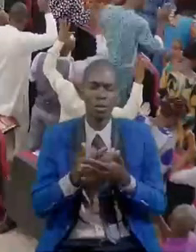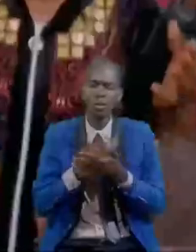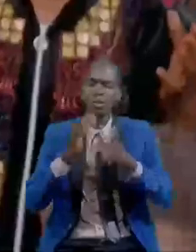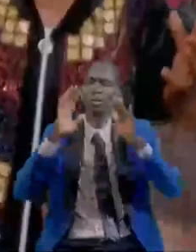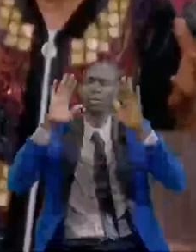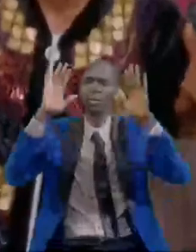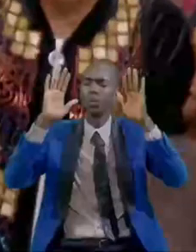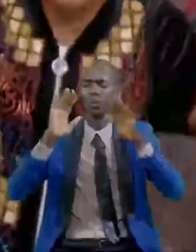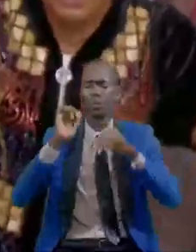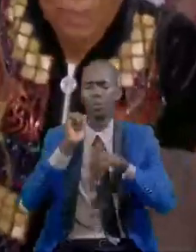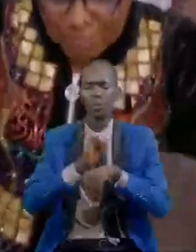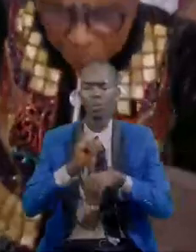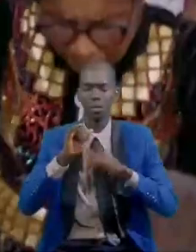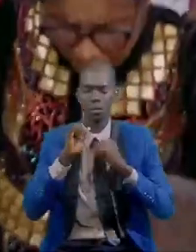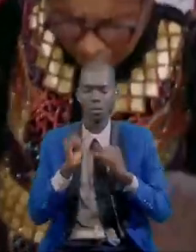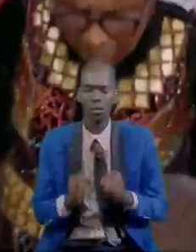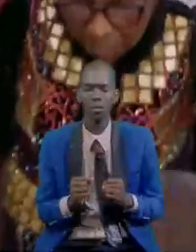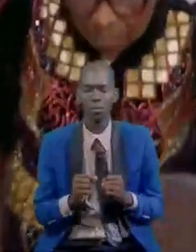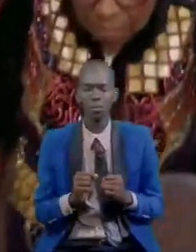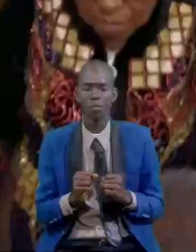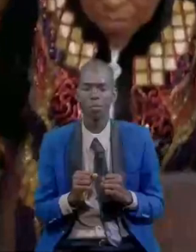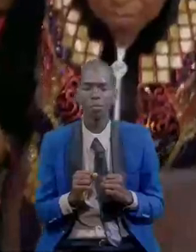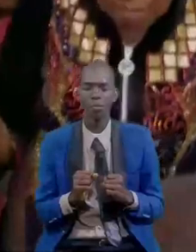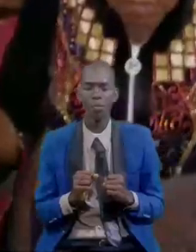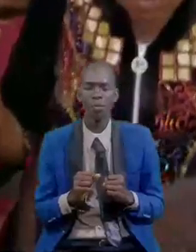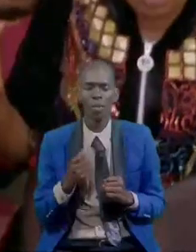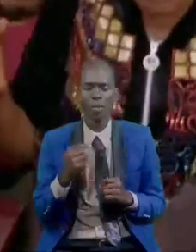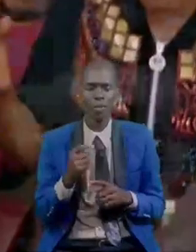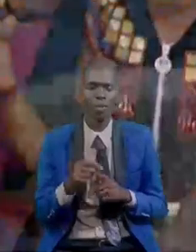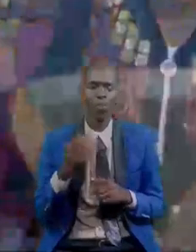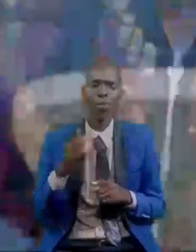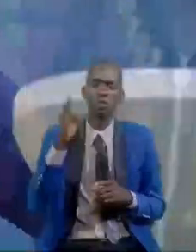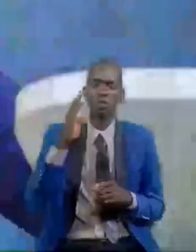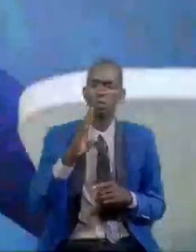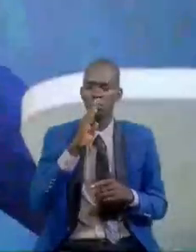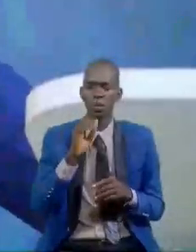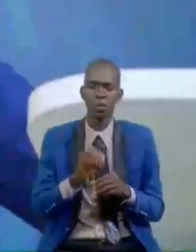une nouvelle puissance miraculeuse. La parole dite dans ta bouche